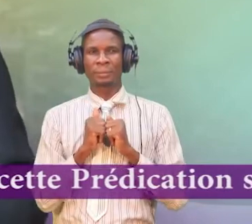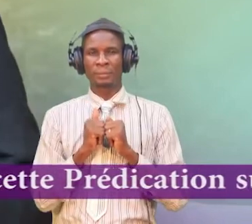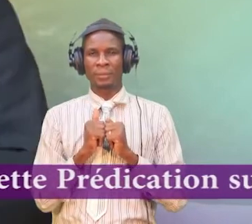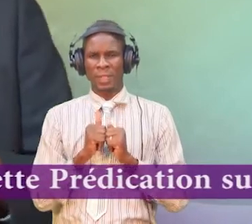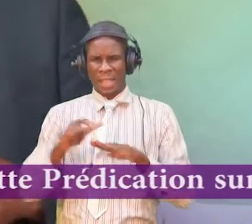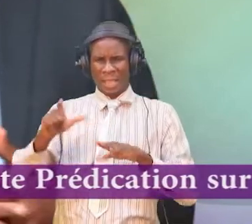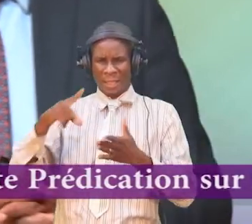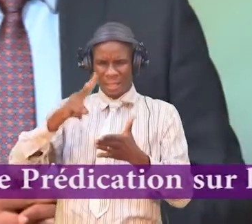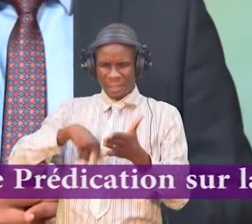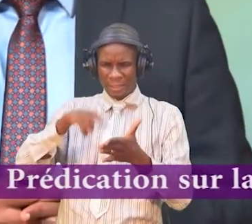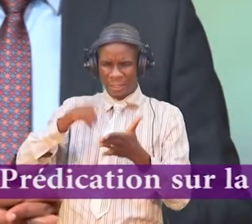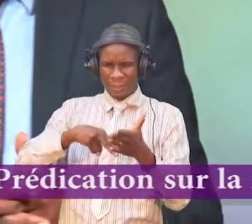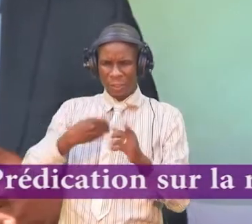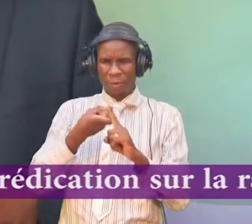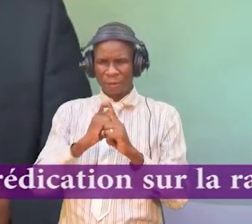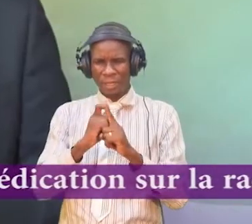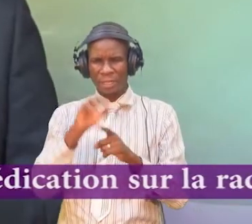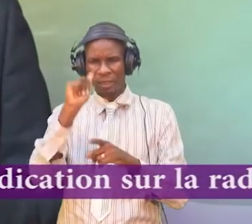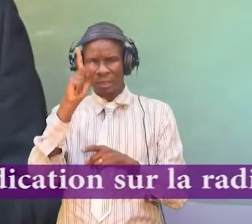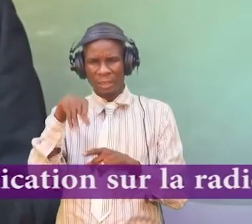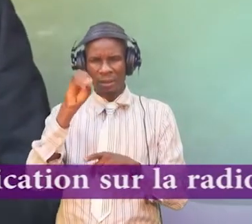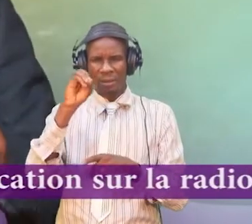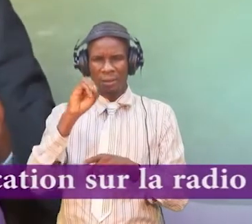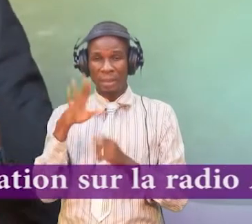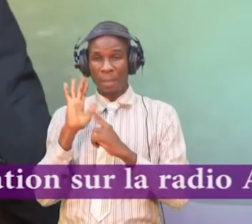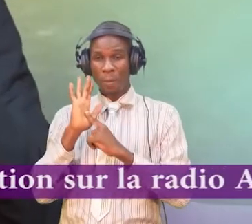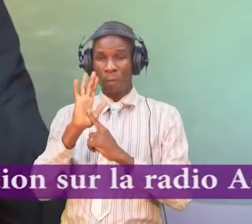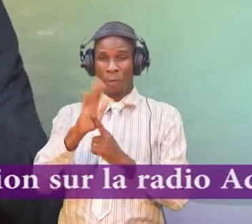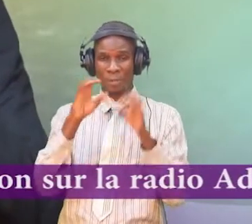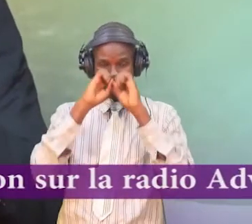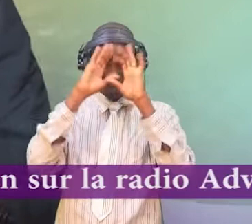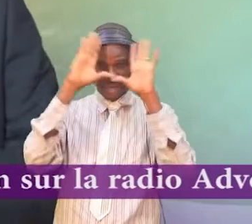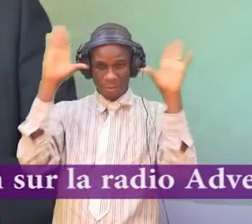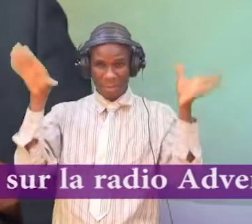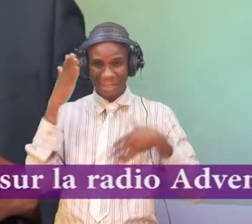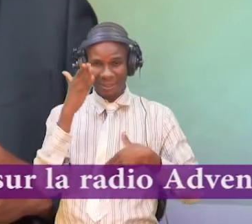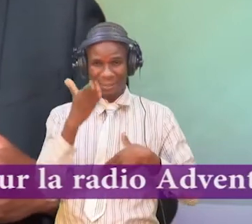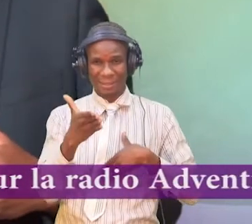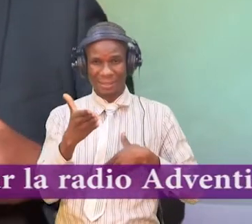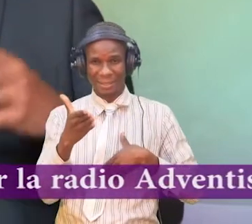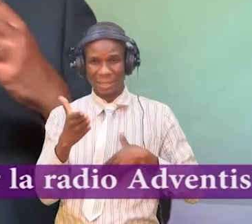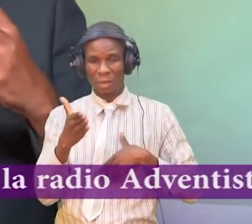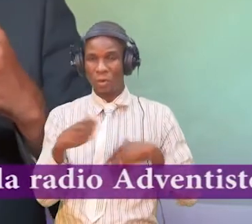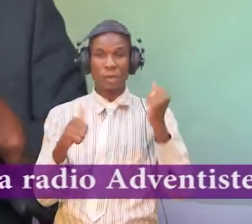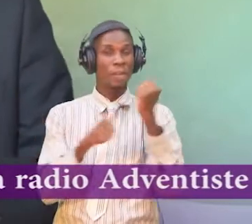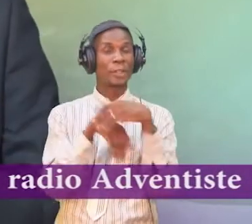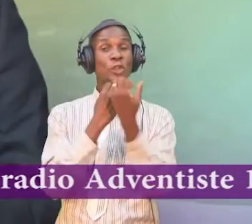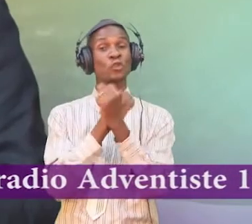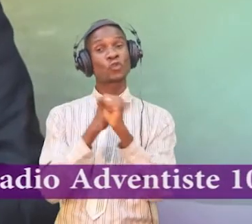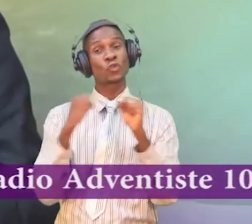Likomi oyo ya mokanda ekozipola basekele ezali kolakisa polele awa te basikolami